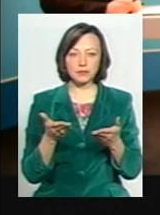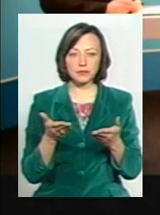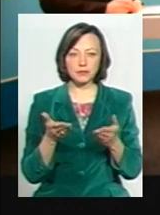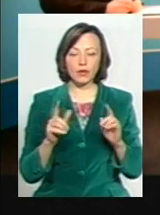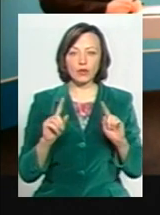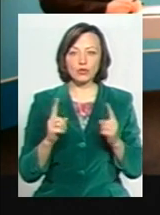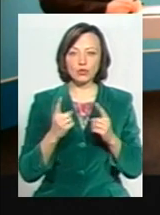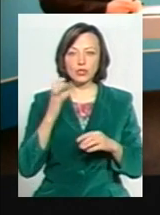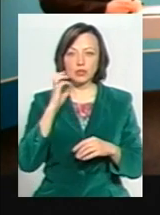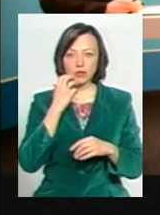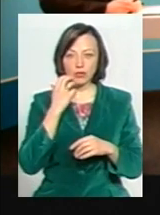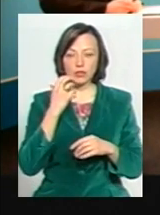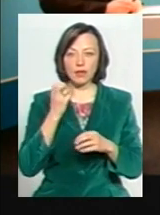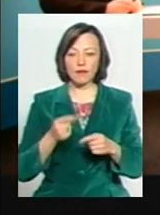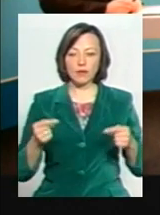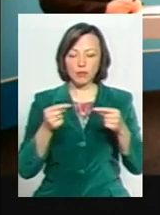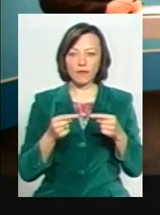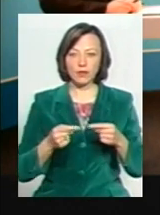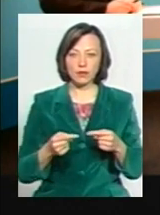дуже серйозної невідповідності